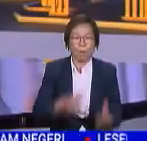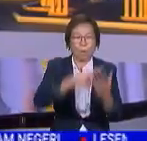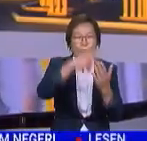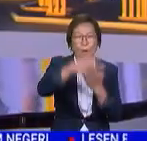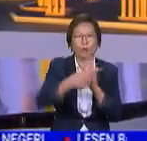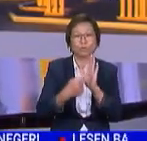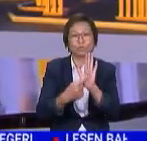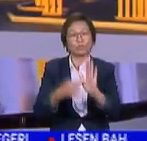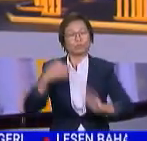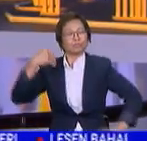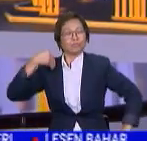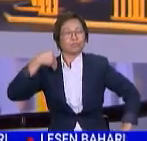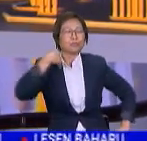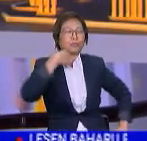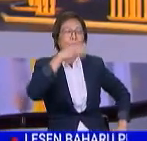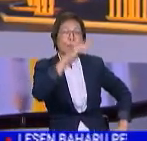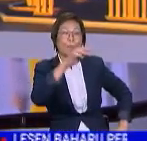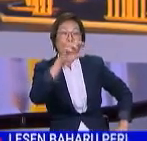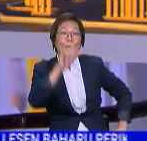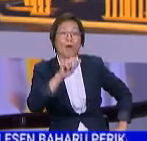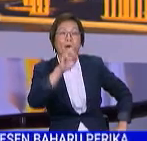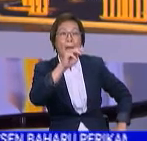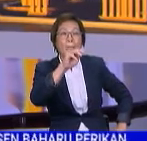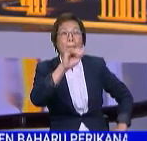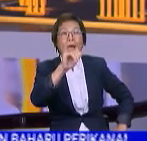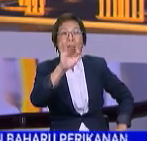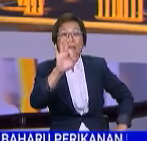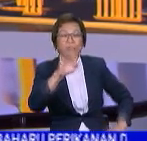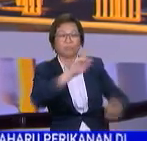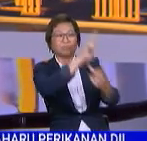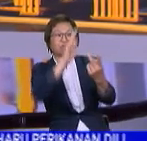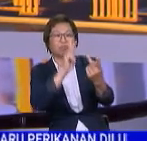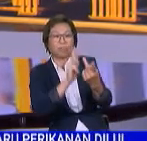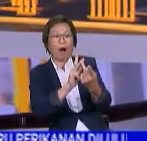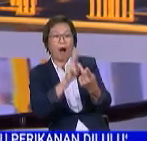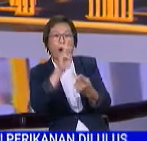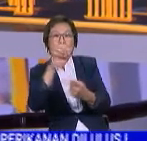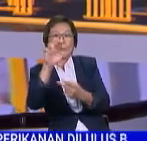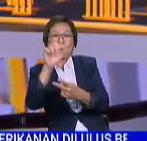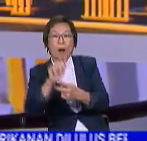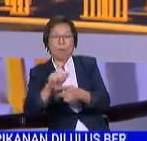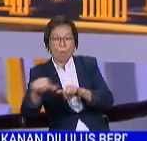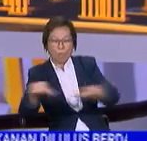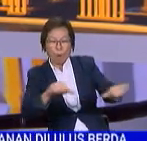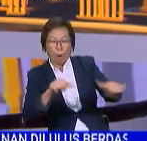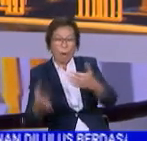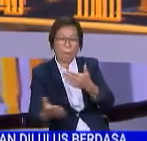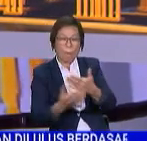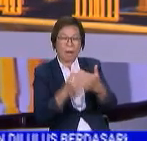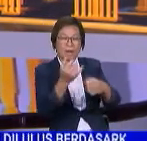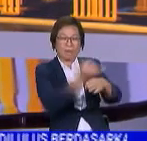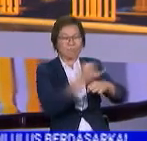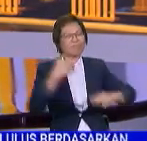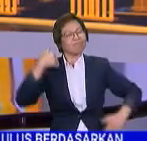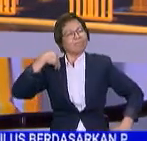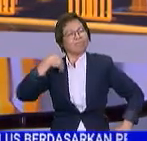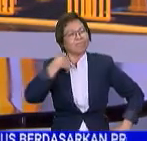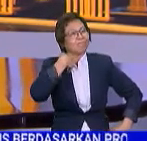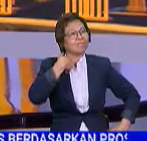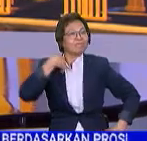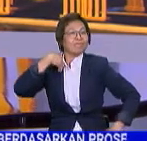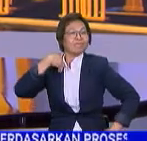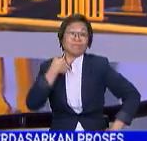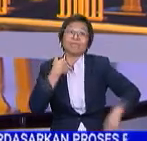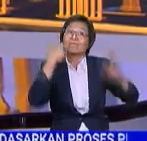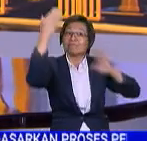Program pertunjukan Fashion Mara in Fashion MIF adalah bertepatan dengan usaha Mara dalam merancakkan kembali industri fashion tanah air.